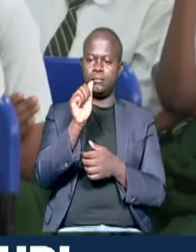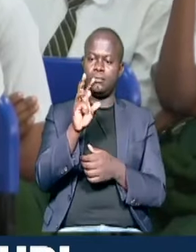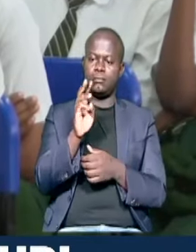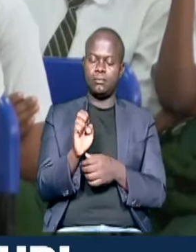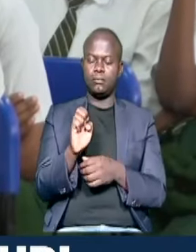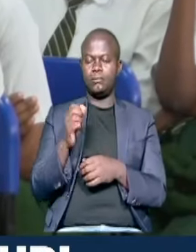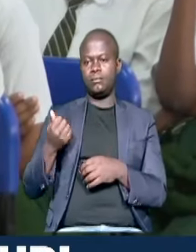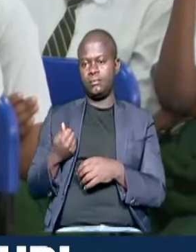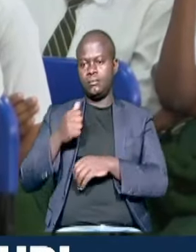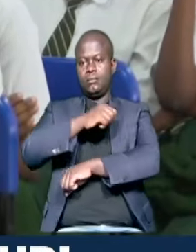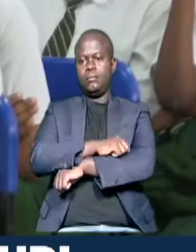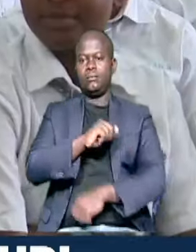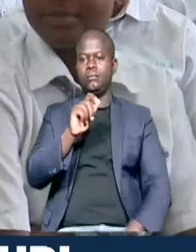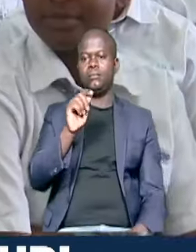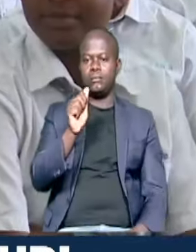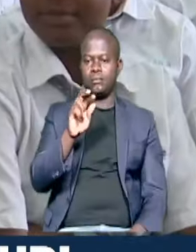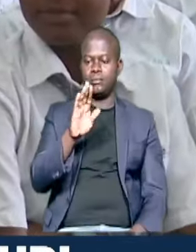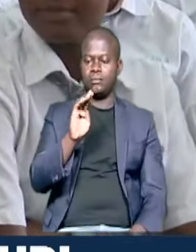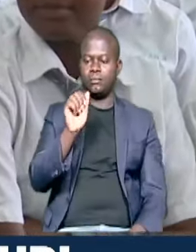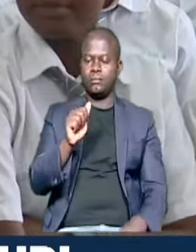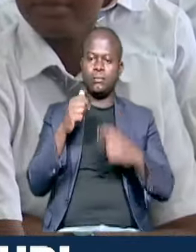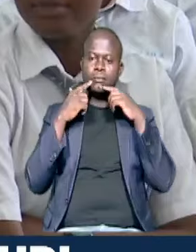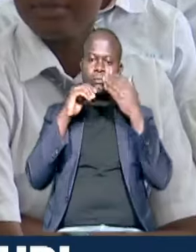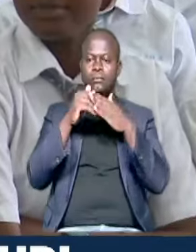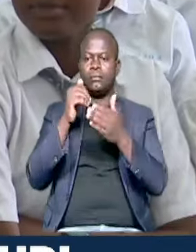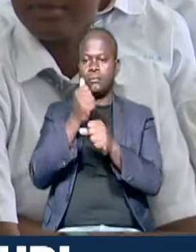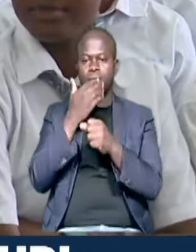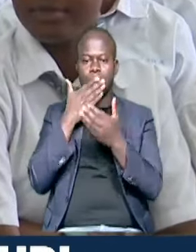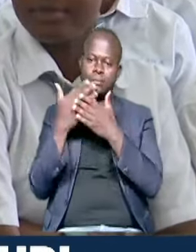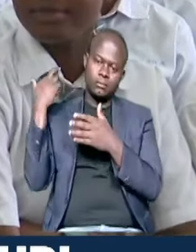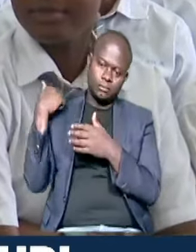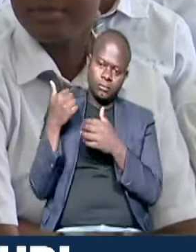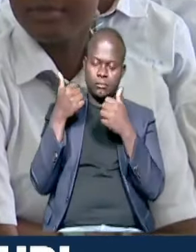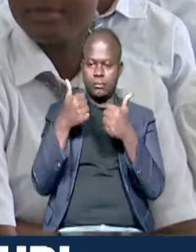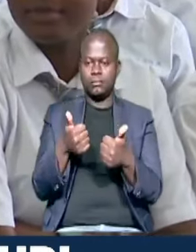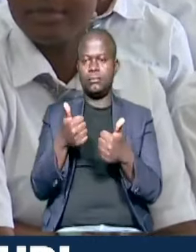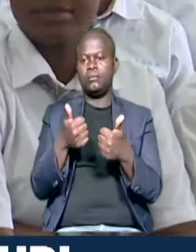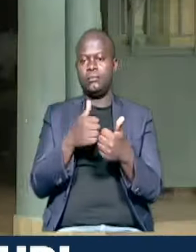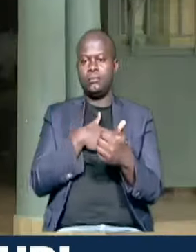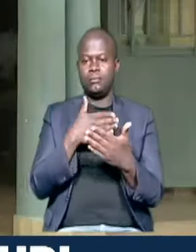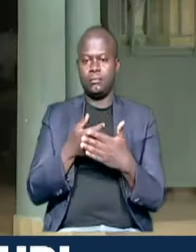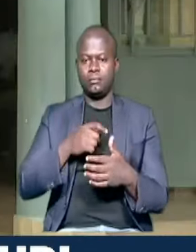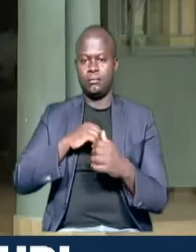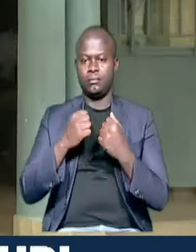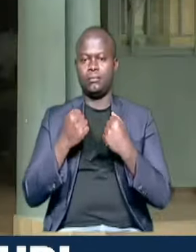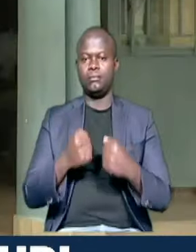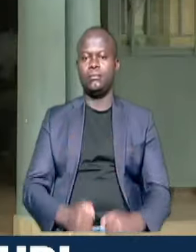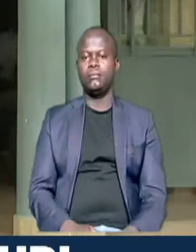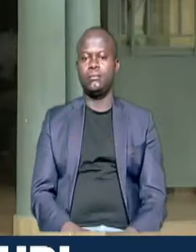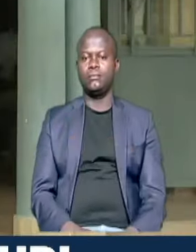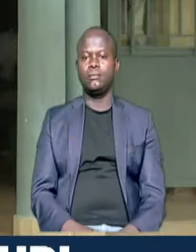School Kayiraba Marie Eugene wavuga ko kuzuza inshingano neza ku munyeshuri nabyo ubwabyo ari ubutwari. Ikorwa